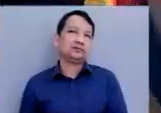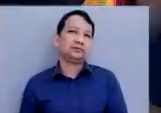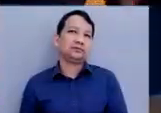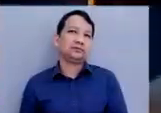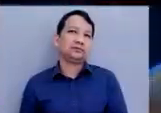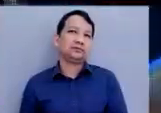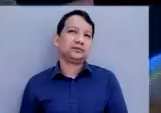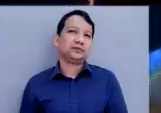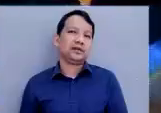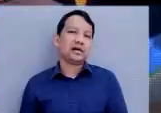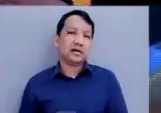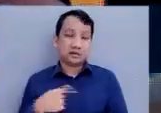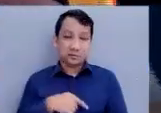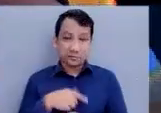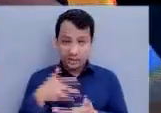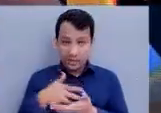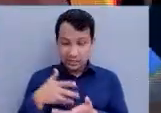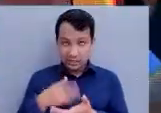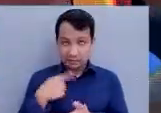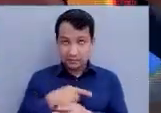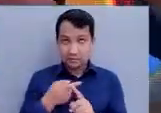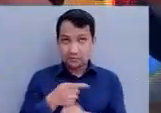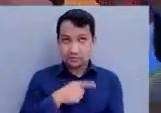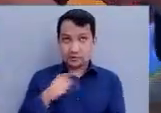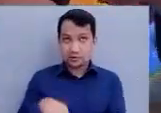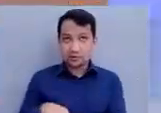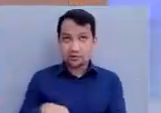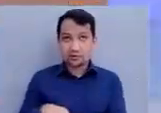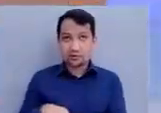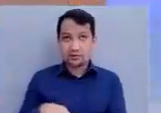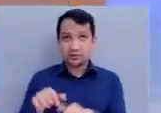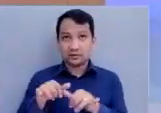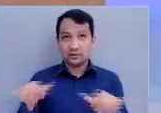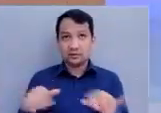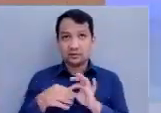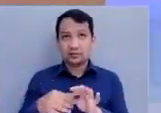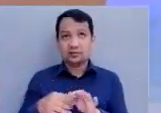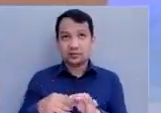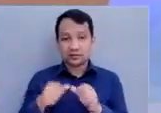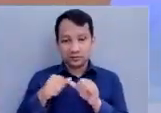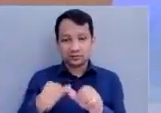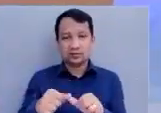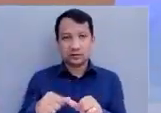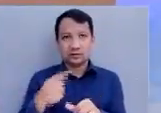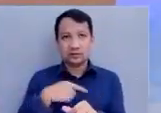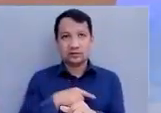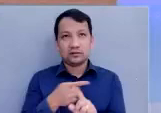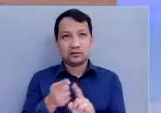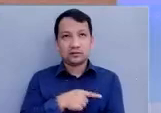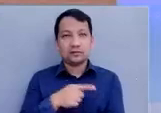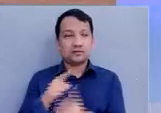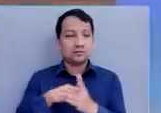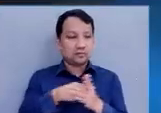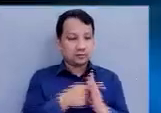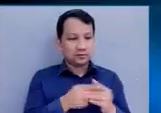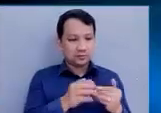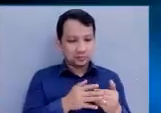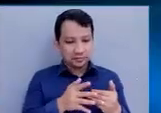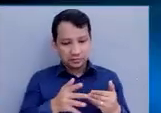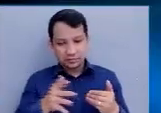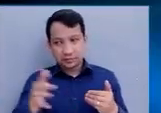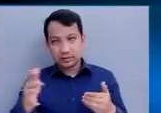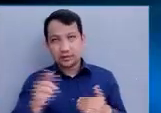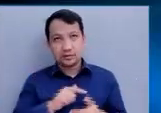Um yung kumbaga from kumbaga mine-maintain na lang po namin yung consistency from the start hanggang ngayon po